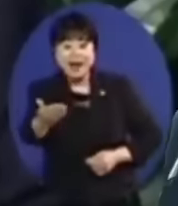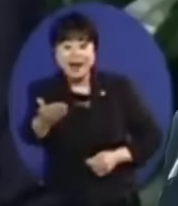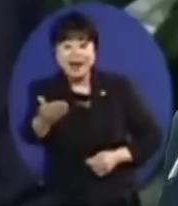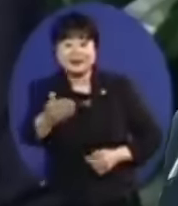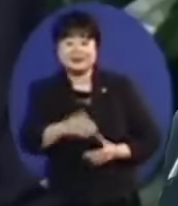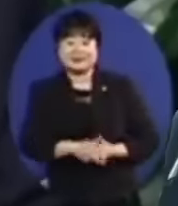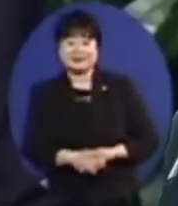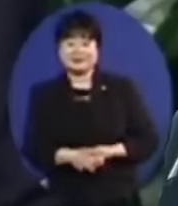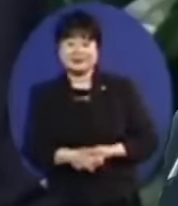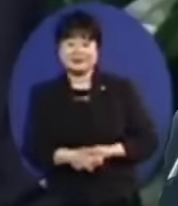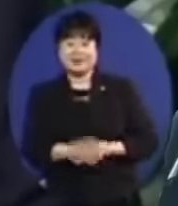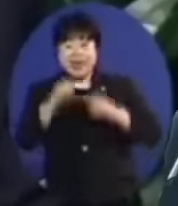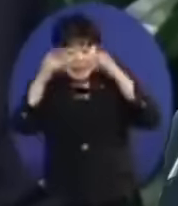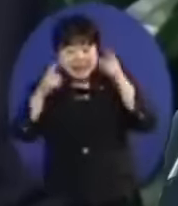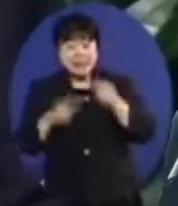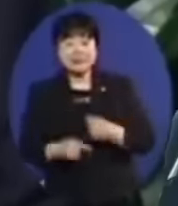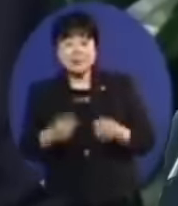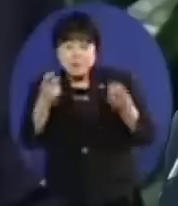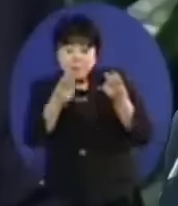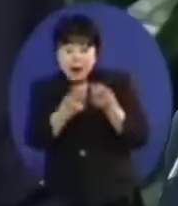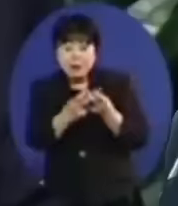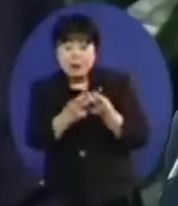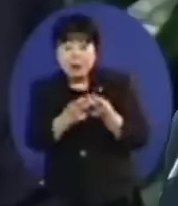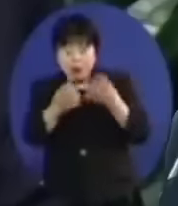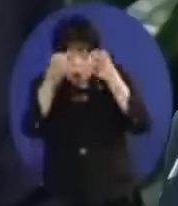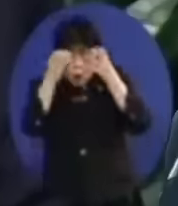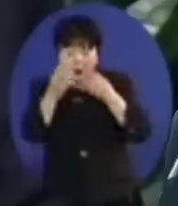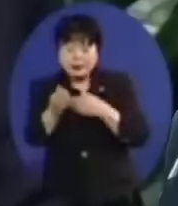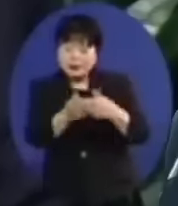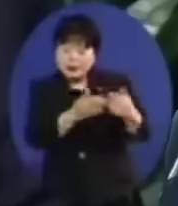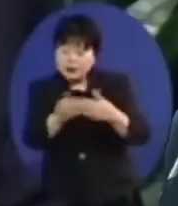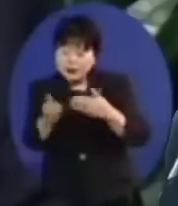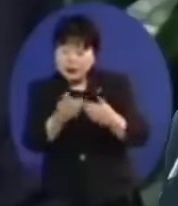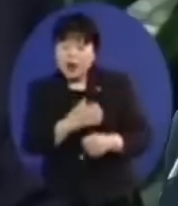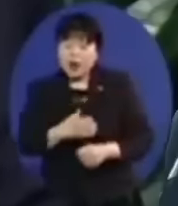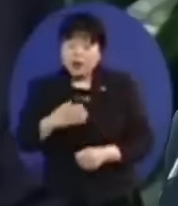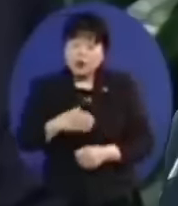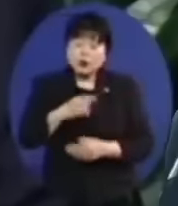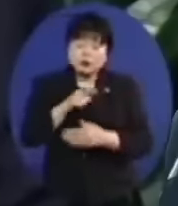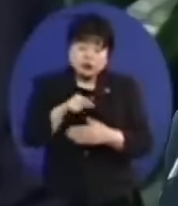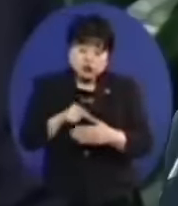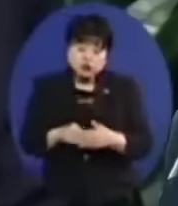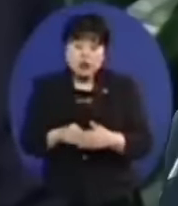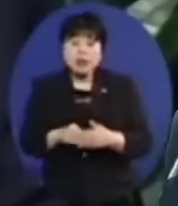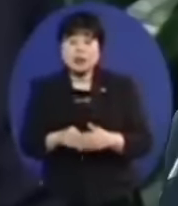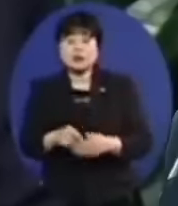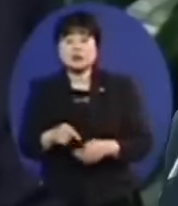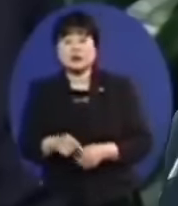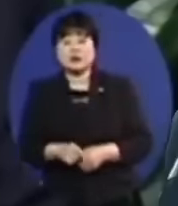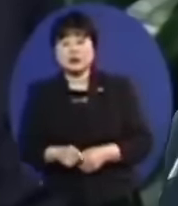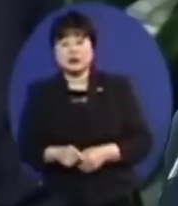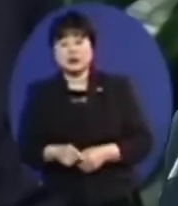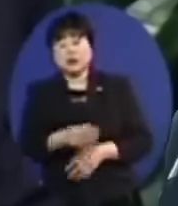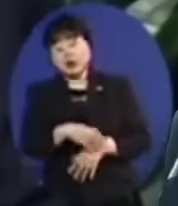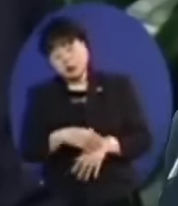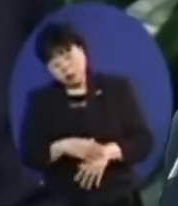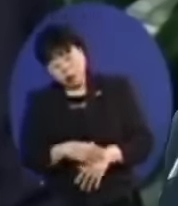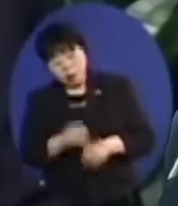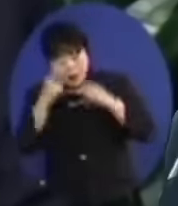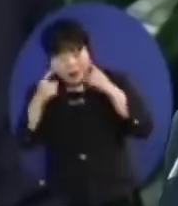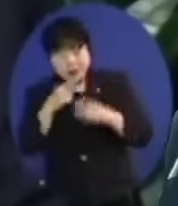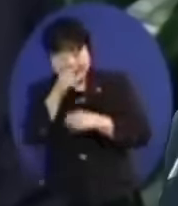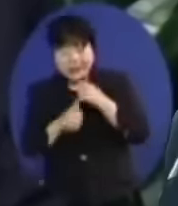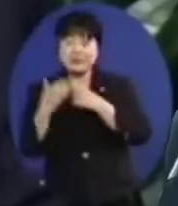그것을 어떻게 깨달았냐? 고난을 당해서 괴로움 속에서 자기의 무능력을 깨닫고 하나님의